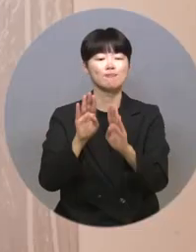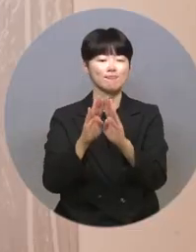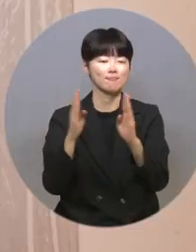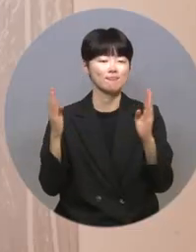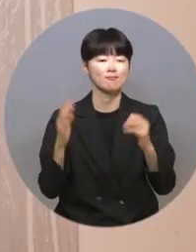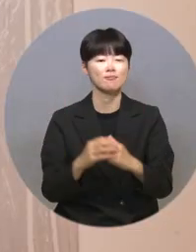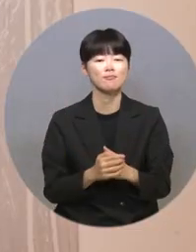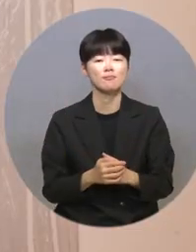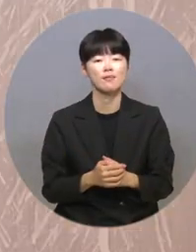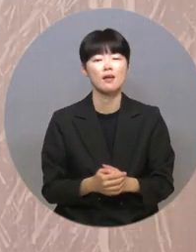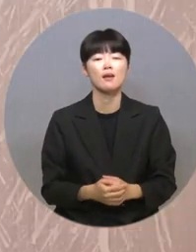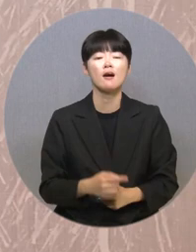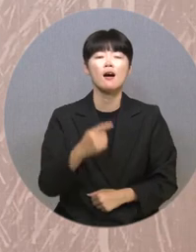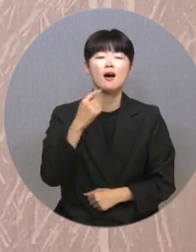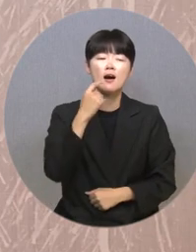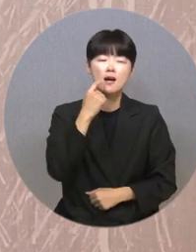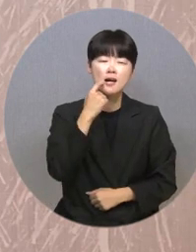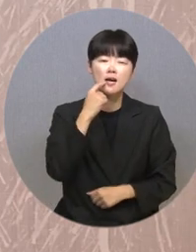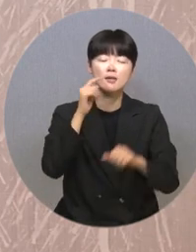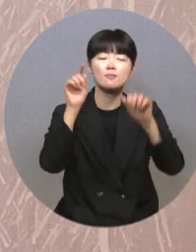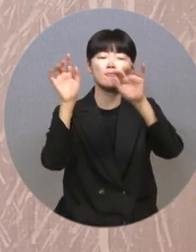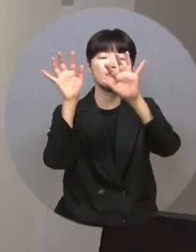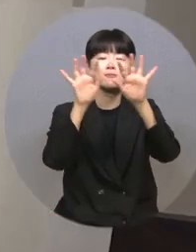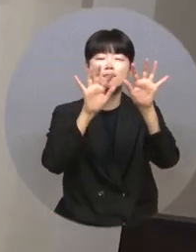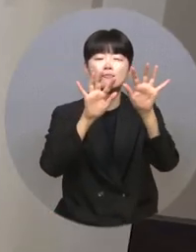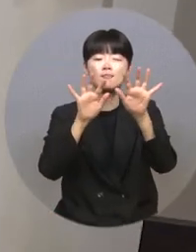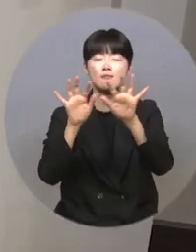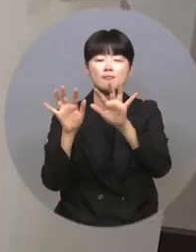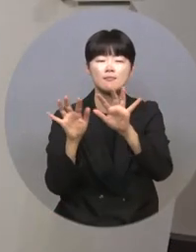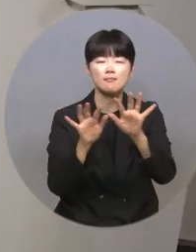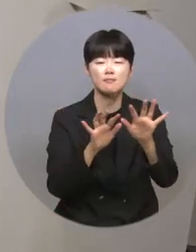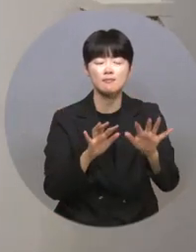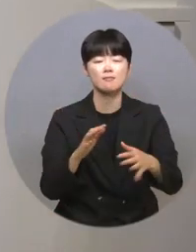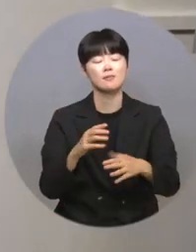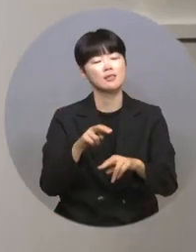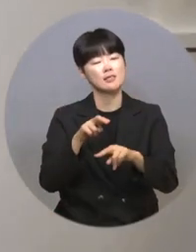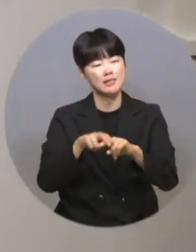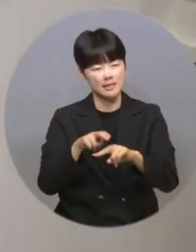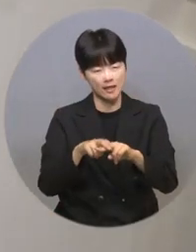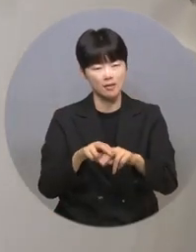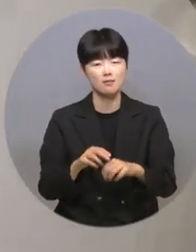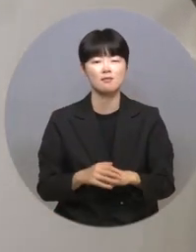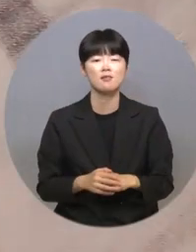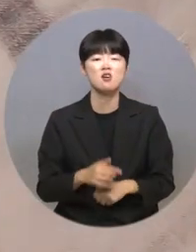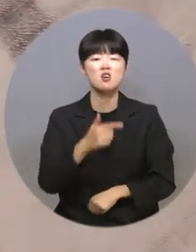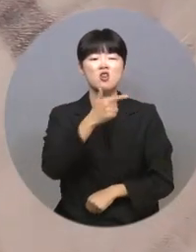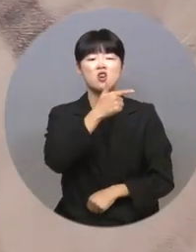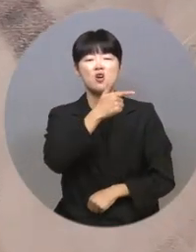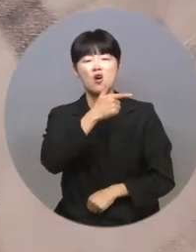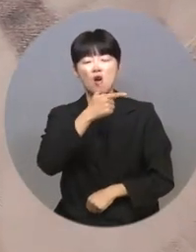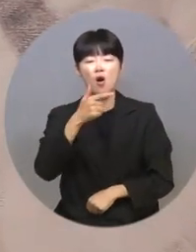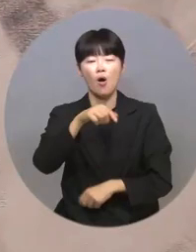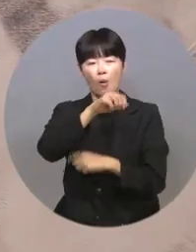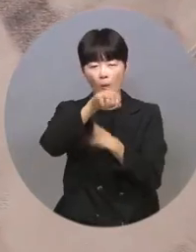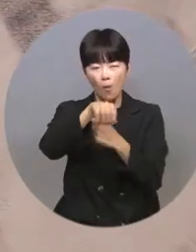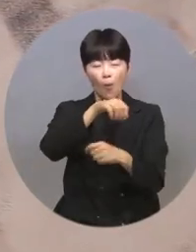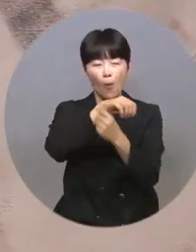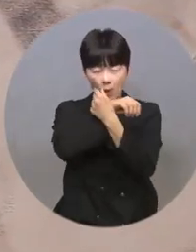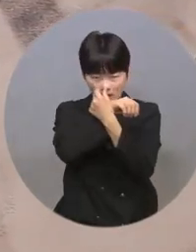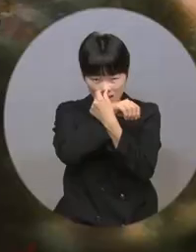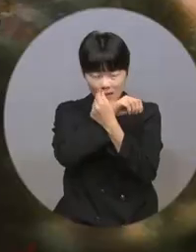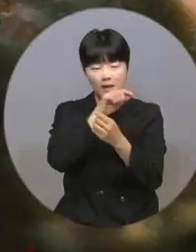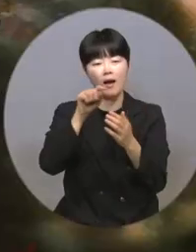하얀 물줄기 속 편안해 보이는 의자, 커다란 코끼리 아래 행복해 보이는 두 얼굴이 시선을